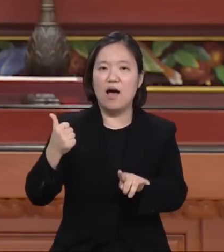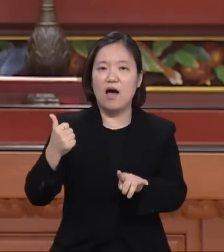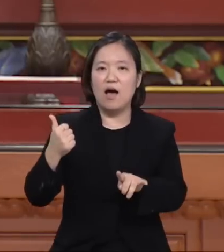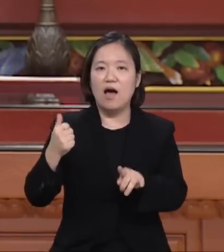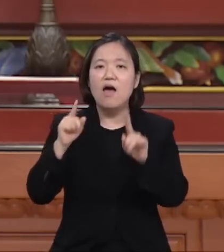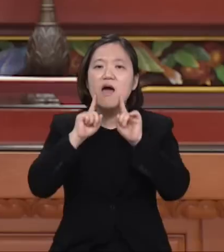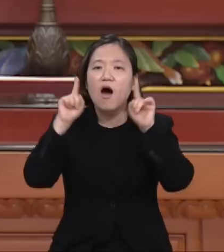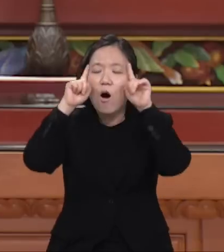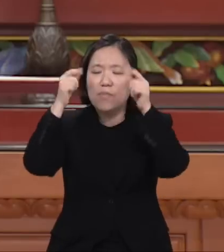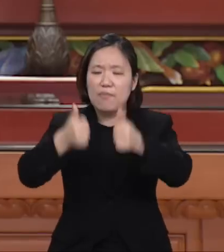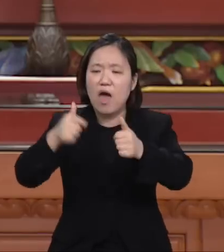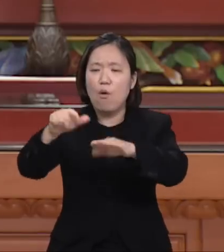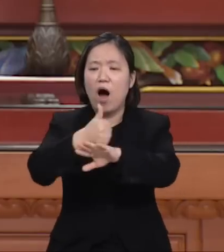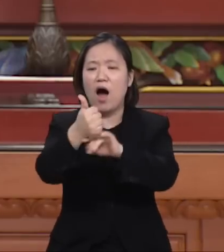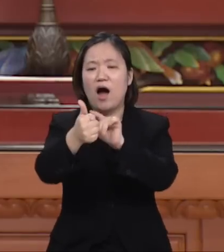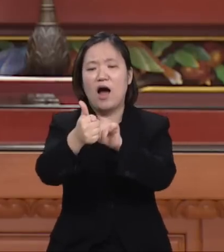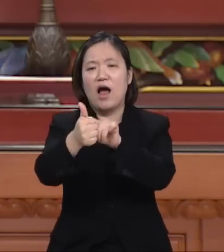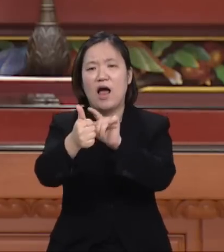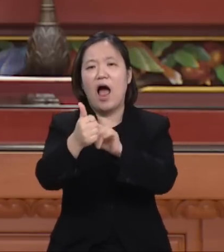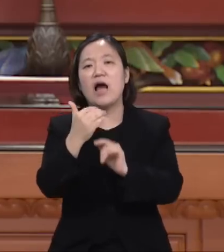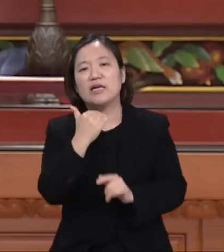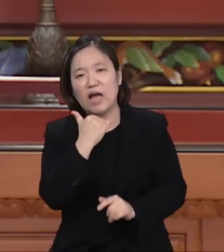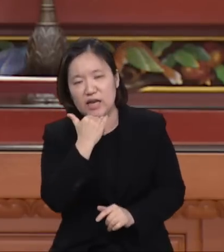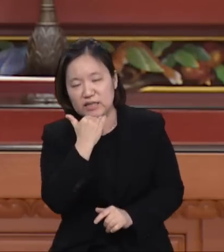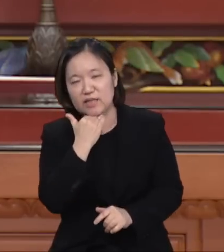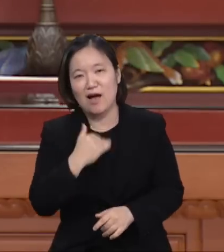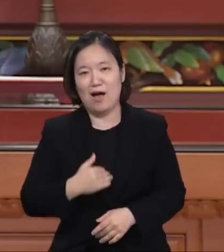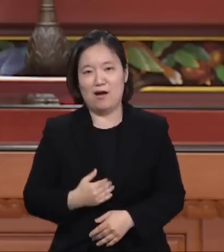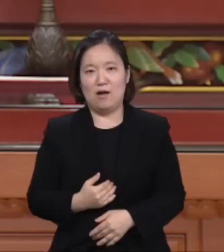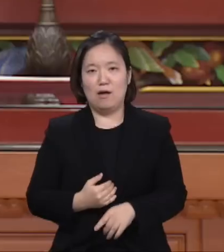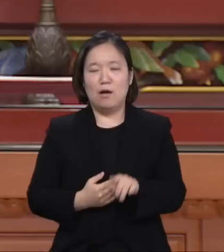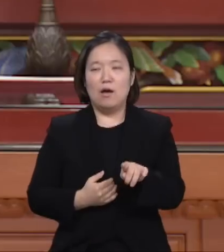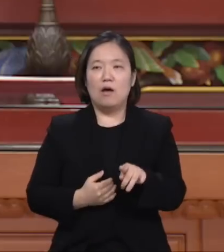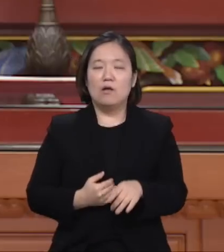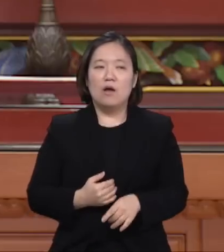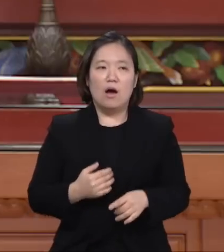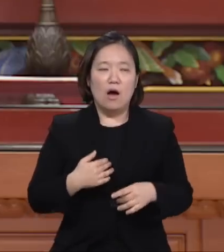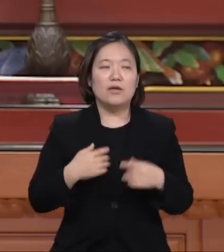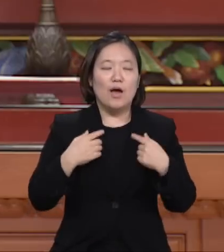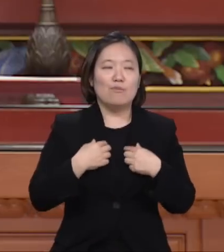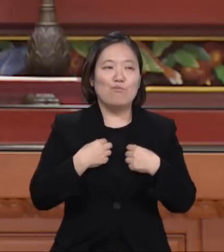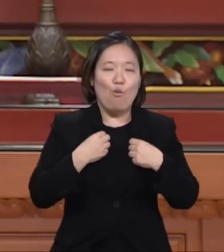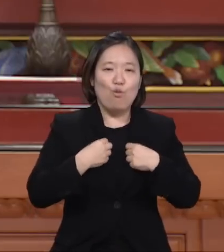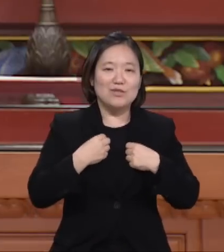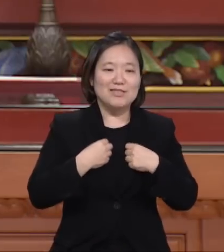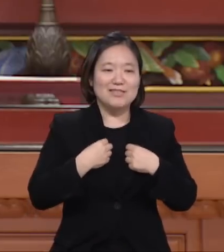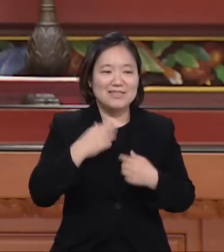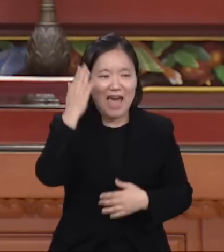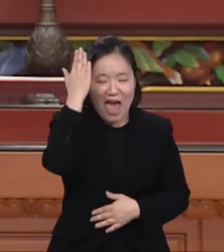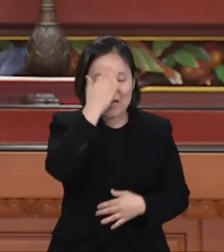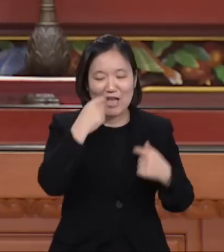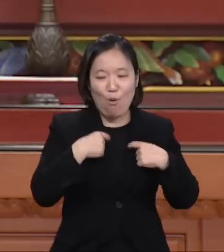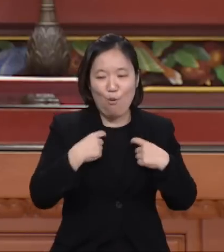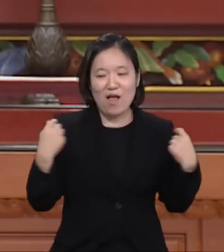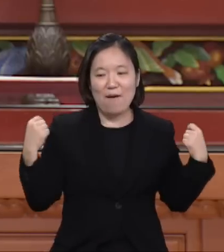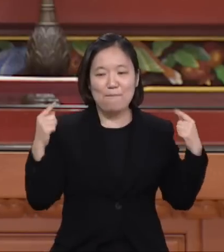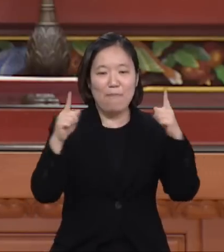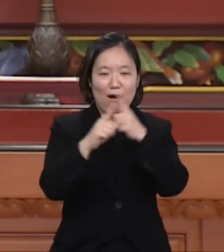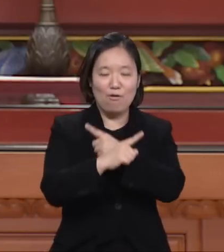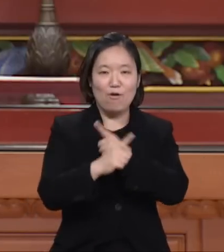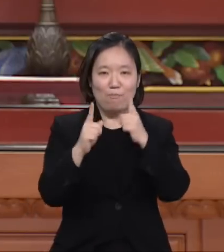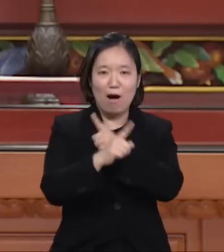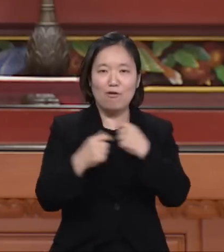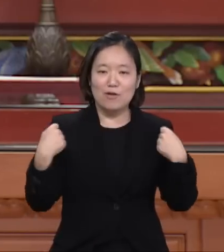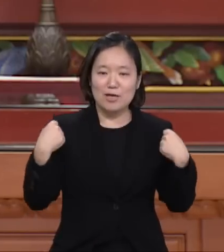하더래요 그래서 이제 염라대왕님이 기다리신다 하니까 이제 옷을 깨끗하게 차려입고 딱 문 밖으로